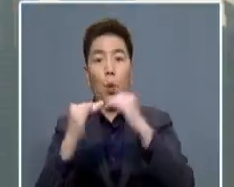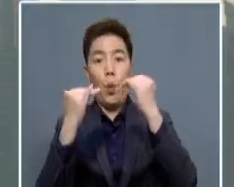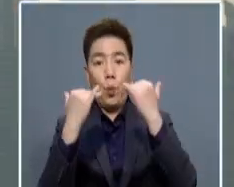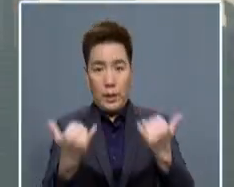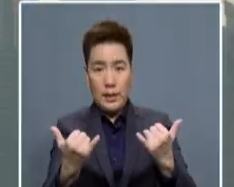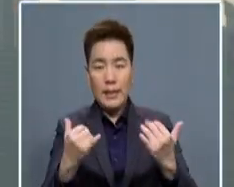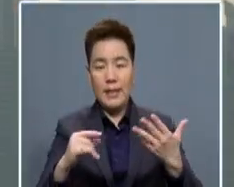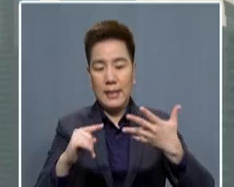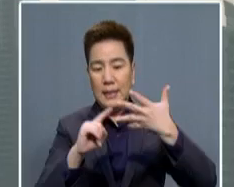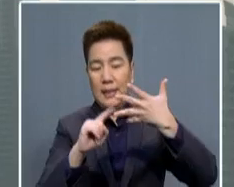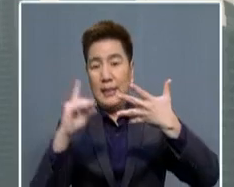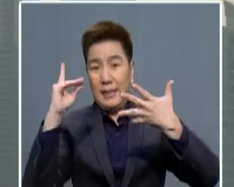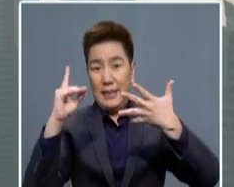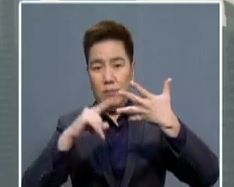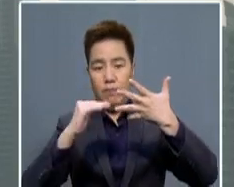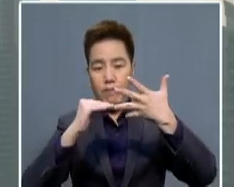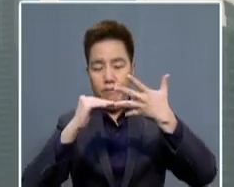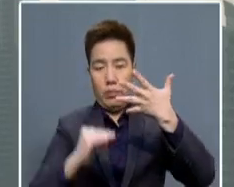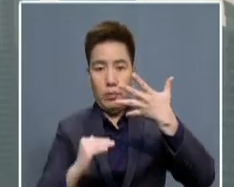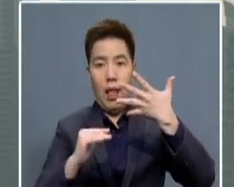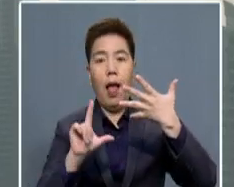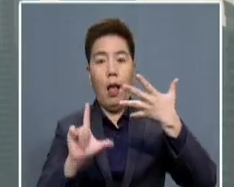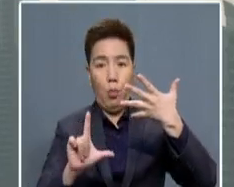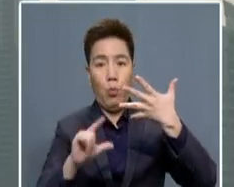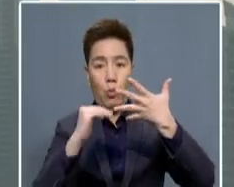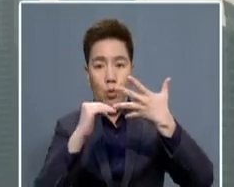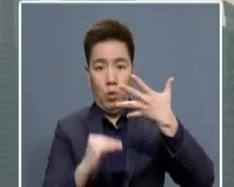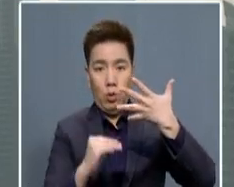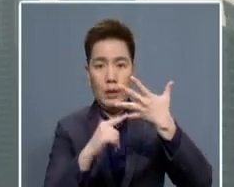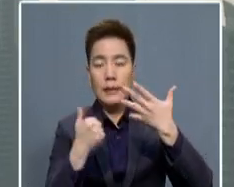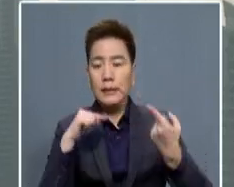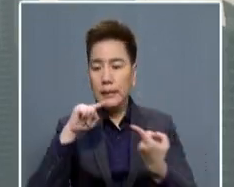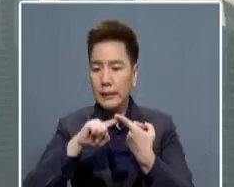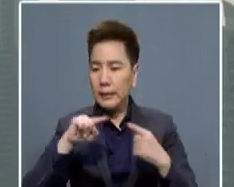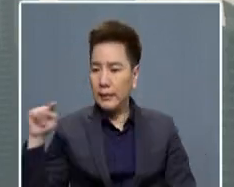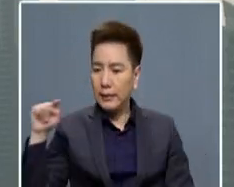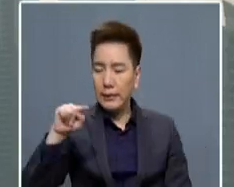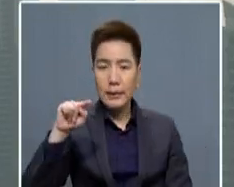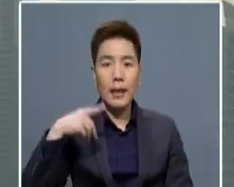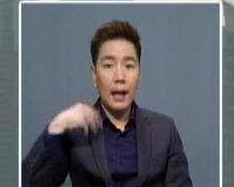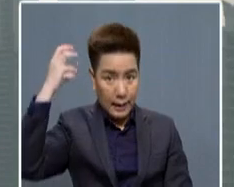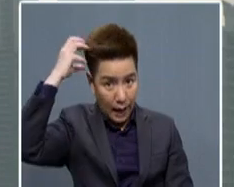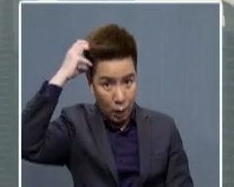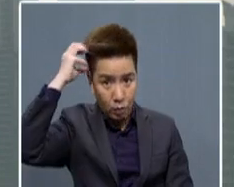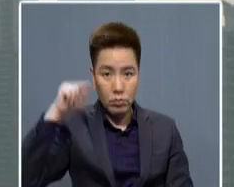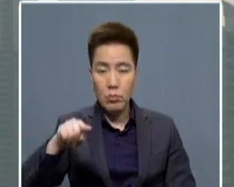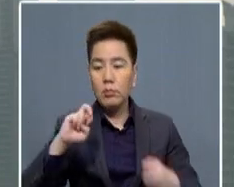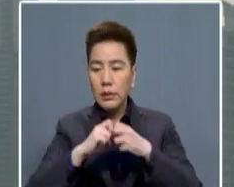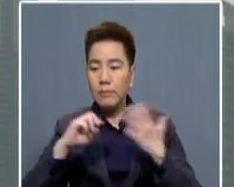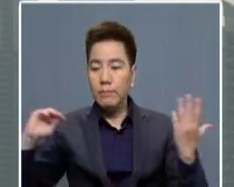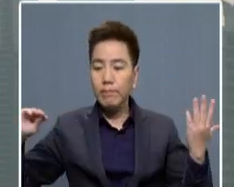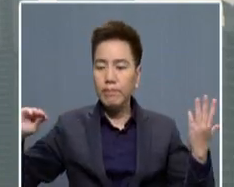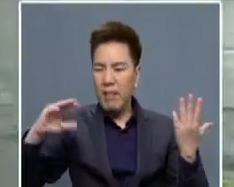ดีเปรสชั่นได้อ่อนกำลังลงเป็นหย่อมความกดอากาศต่ำกำลังแรงนะครับบริเวณแขวงหัวพันประเทศลาวนะ